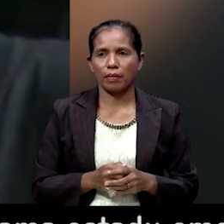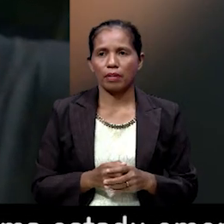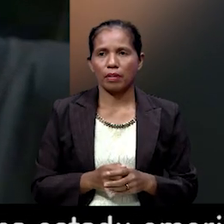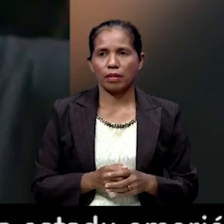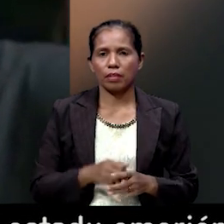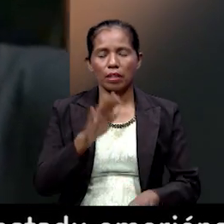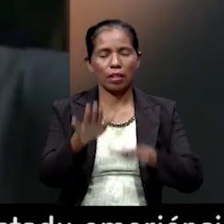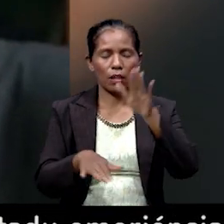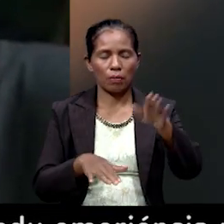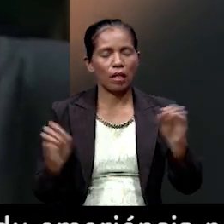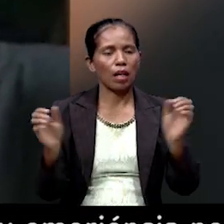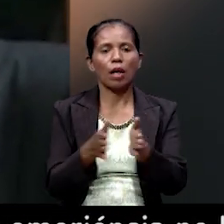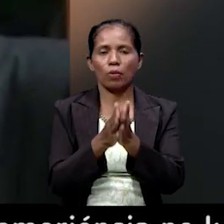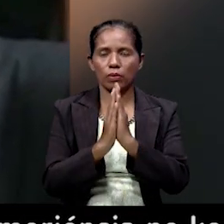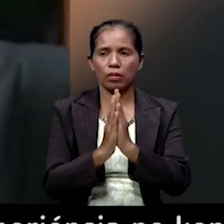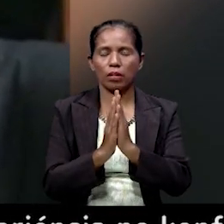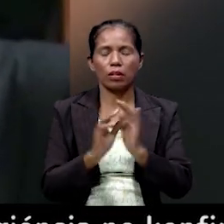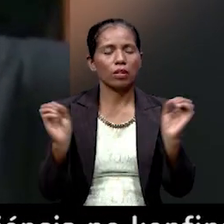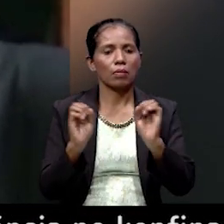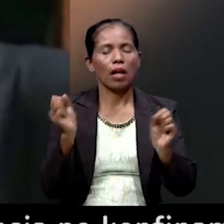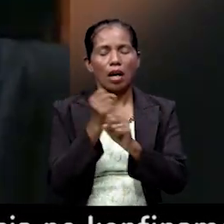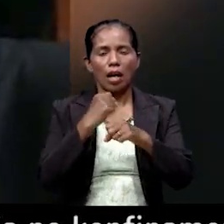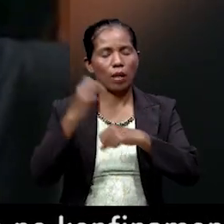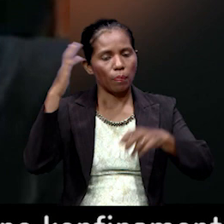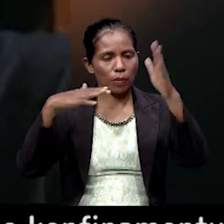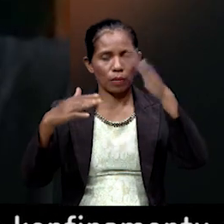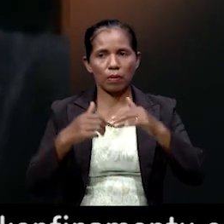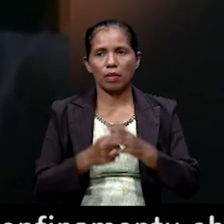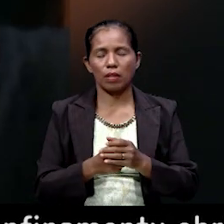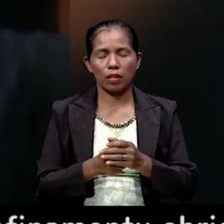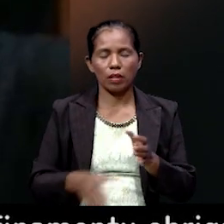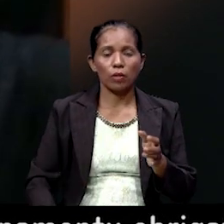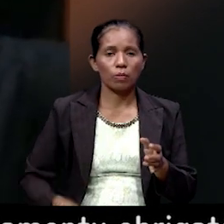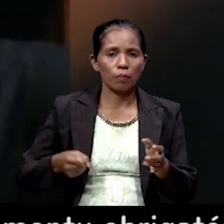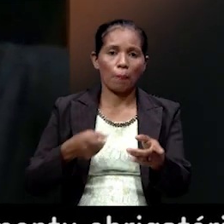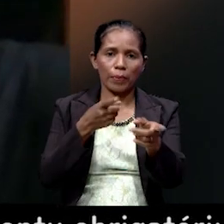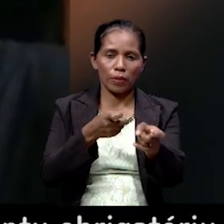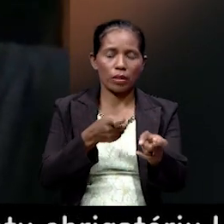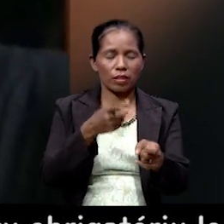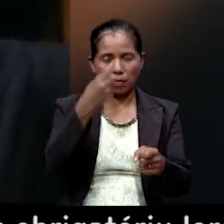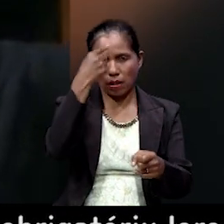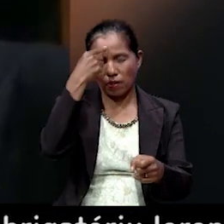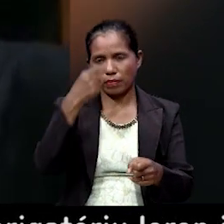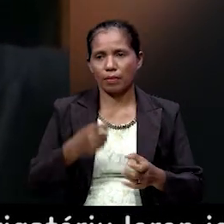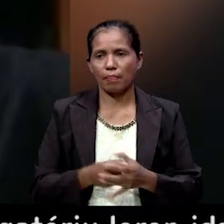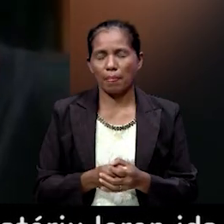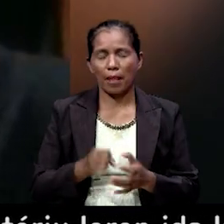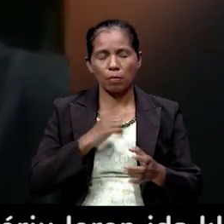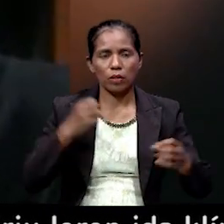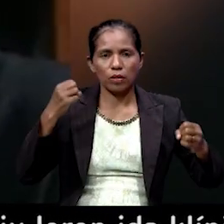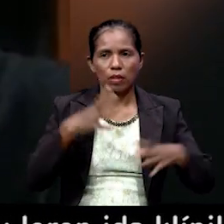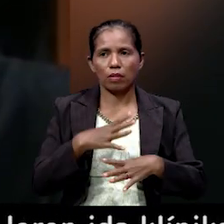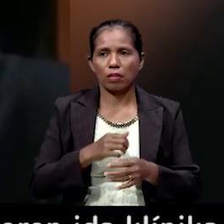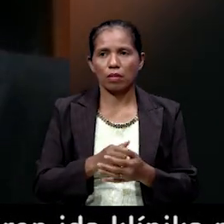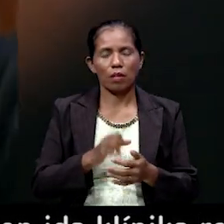mai lahusta nembe. Semar problema, semana hamas latene langsung dosu pistola saya bahau. Saya bahau langsung hamus trauma, hau kuru kadia